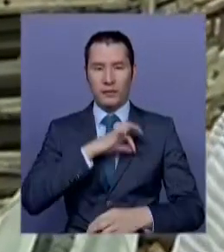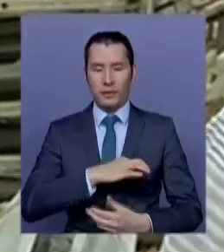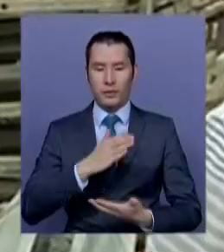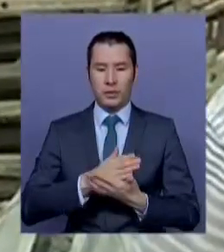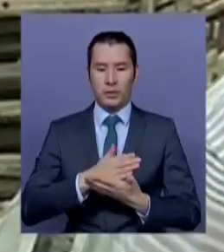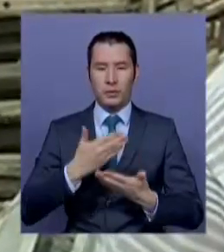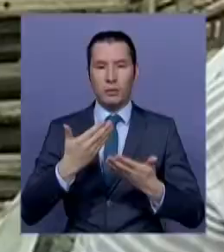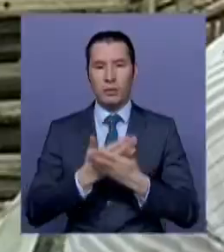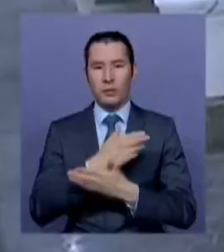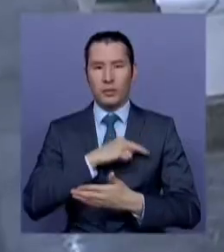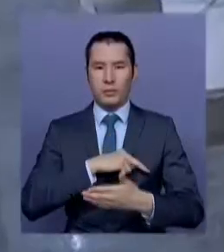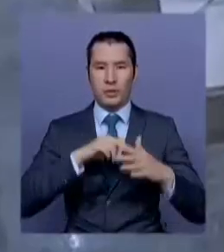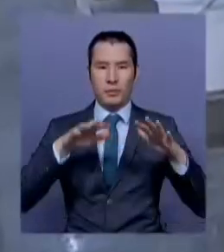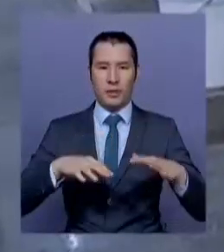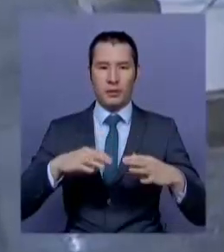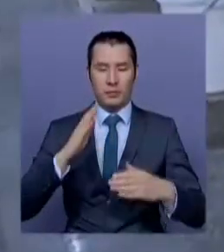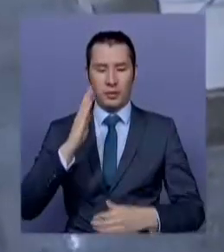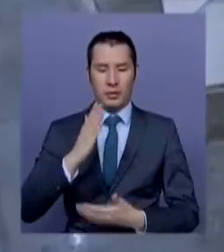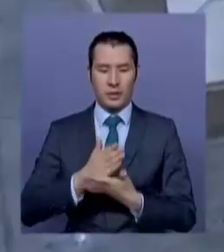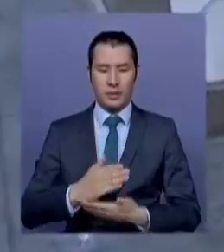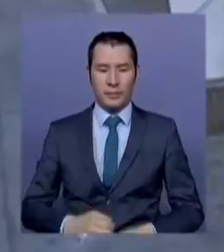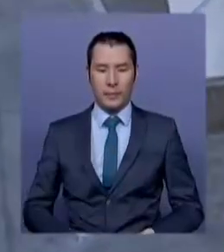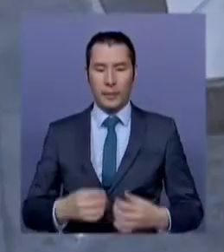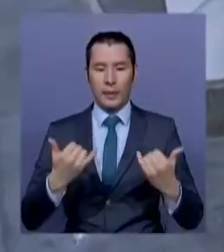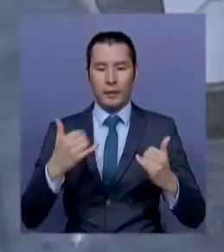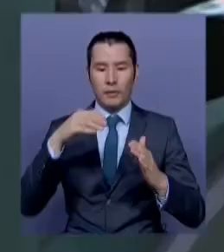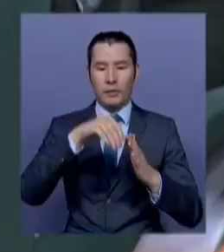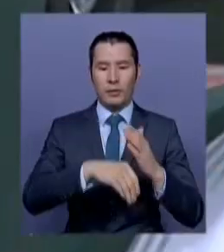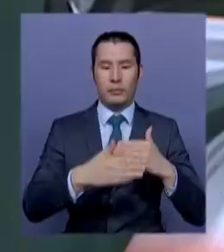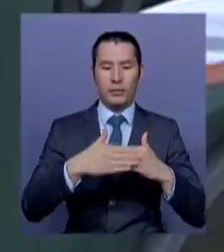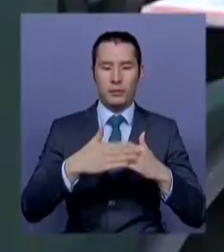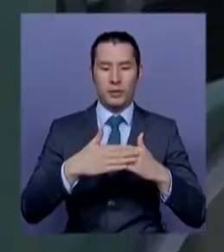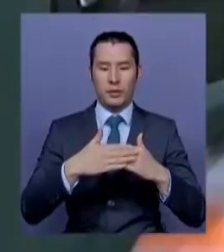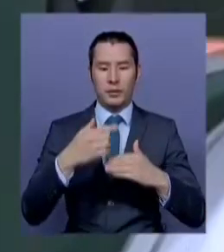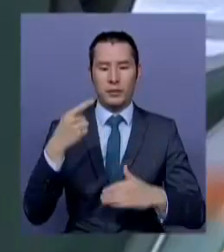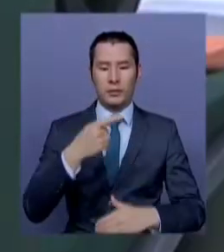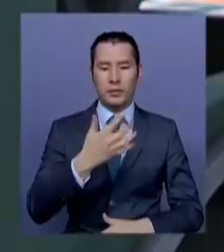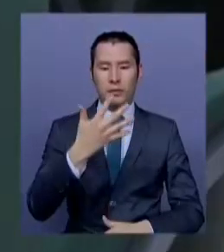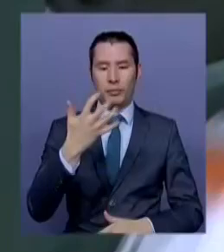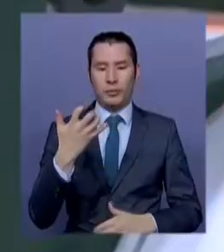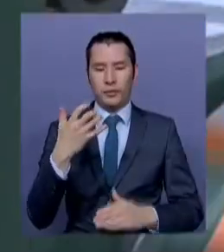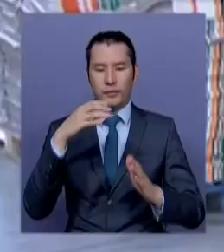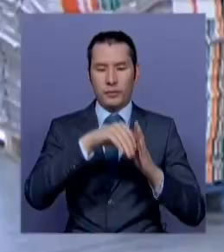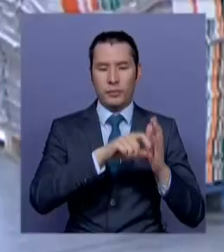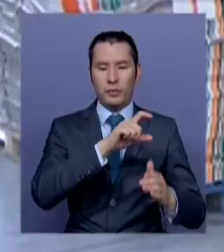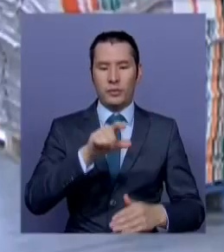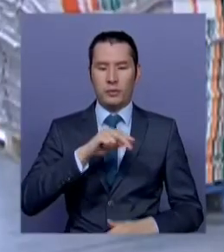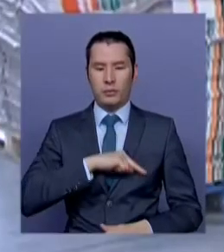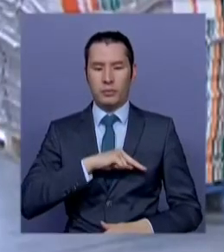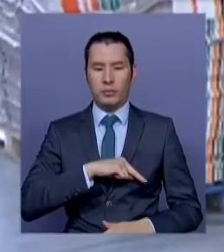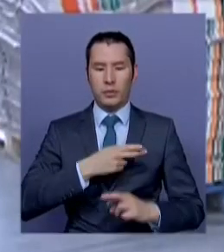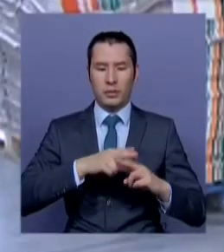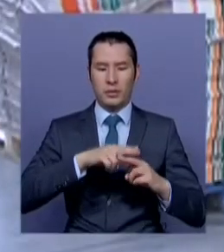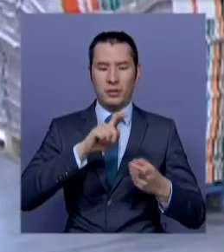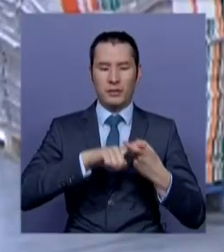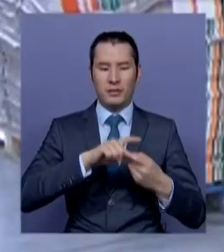жұмыс орындары ашылады. Қазіргі уақытта мұнда жұмыс істеп жатқан 12 кәсіпорында 1500 адам қызмет етуде. Одан өзге мұнда шағын кәсіпкерлер